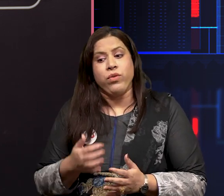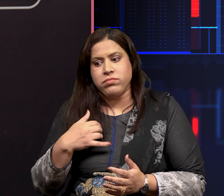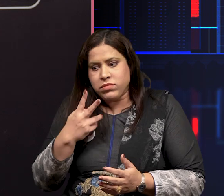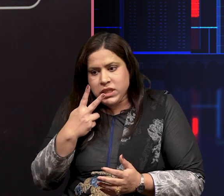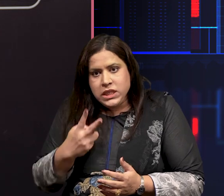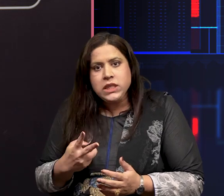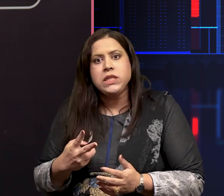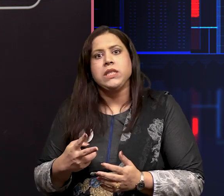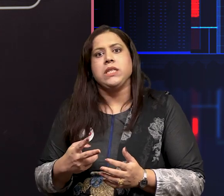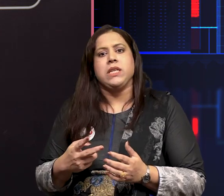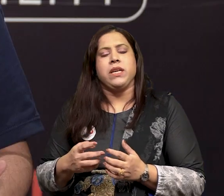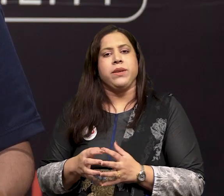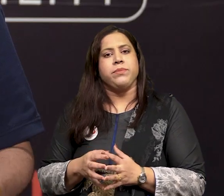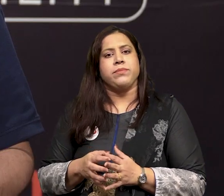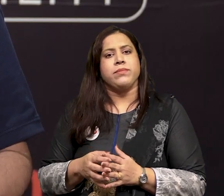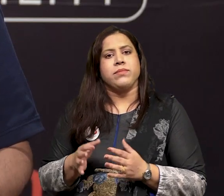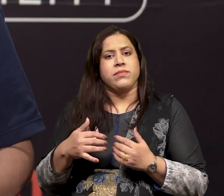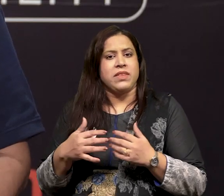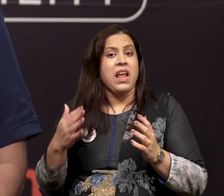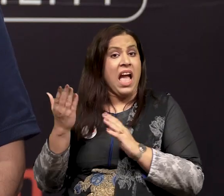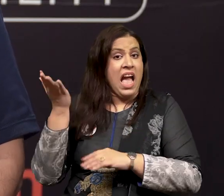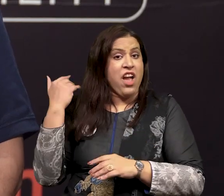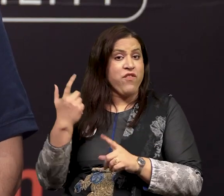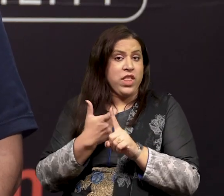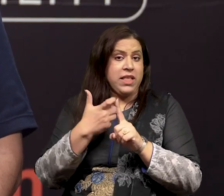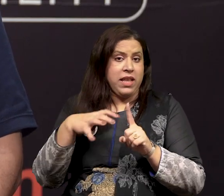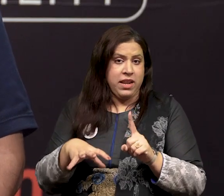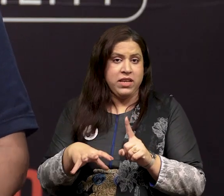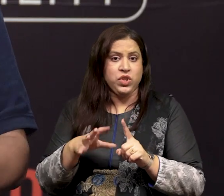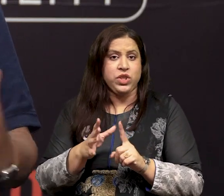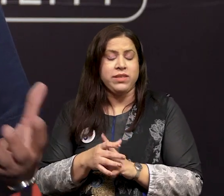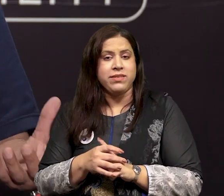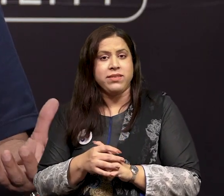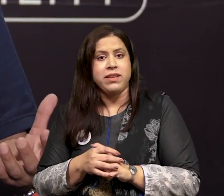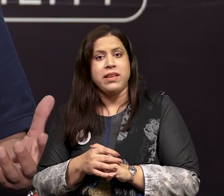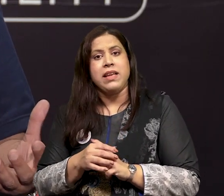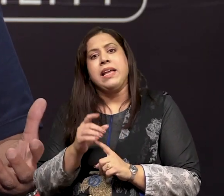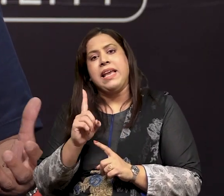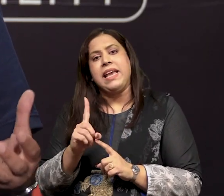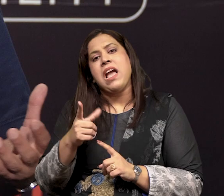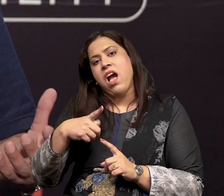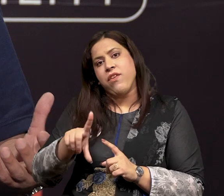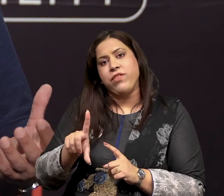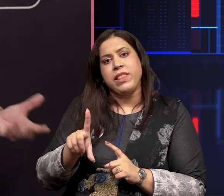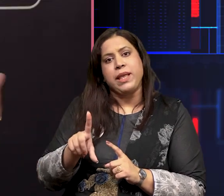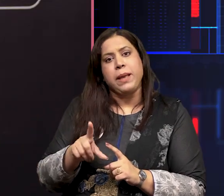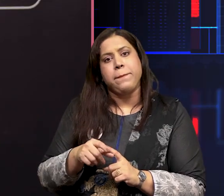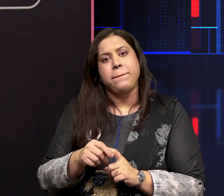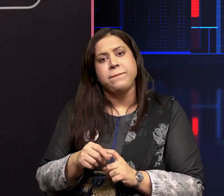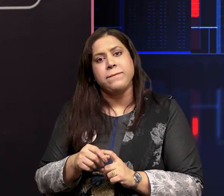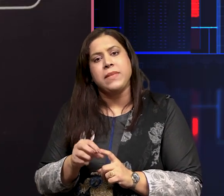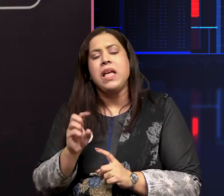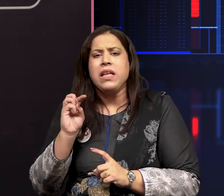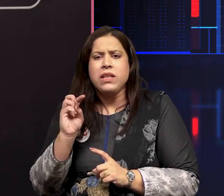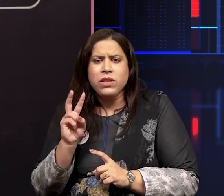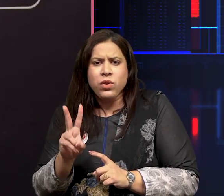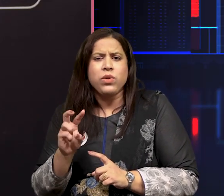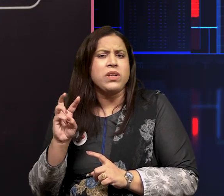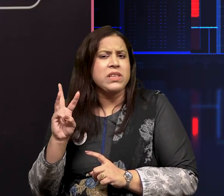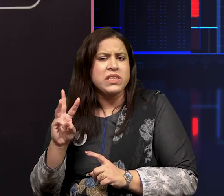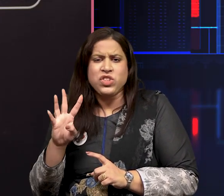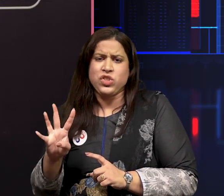ये पावर हमने हमारे अंदर आ गई। नाउ वी सी, आई वॉज इन कराची